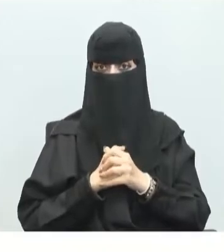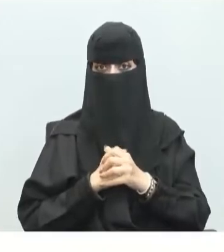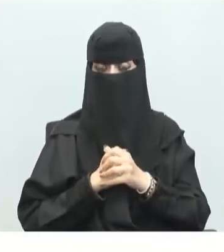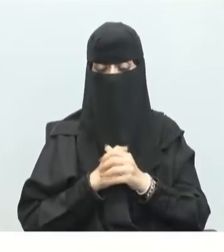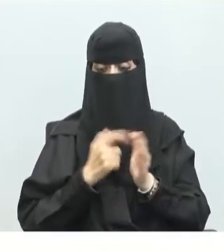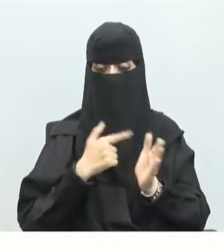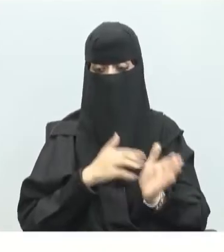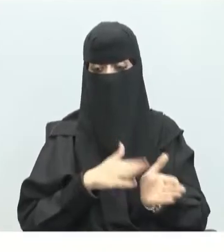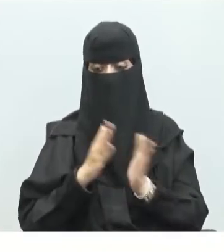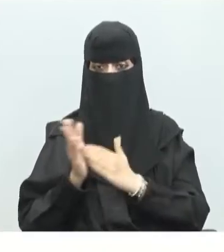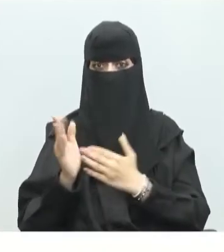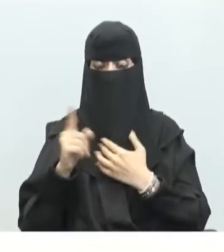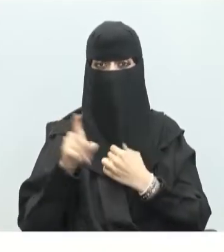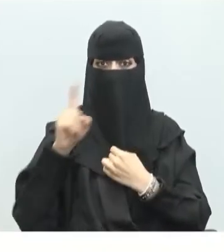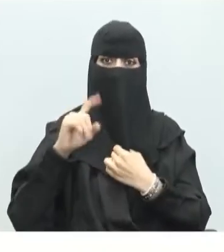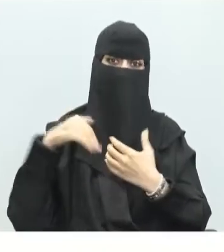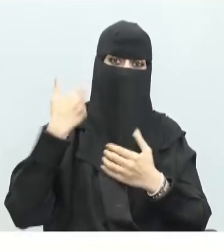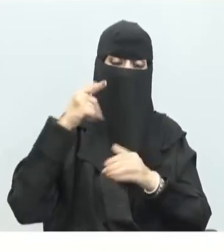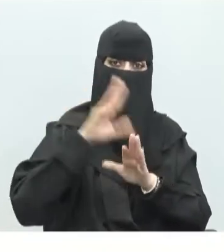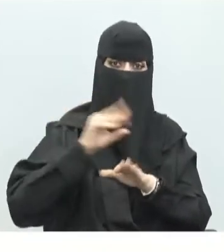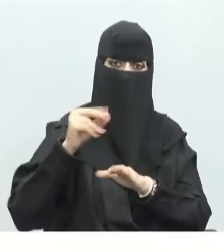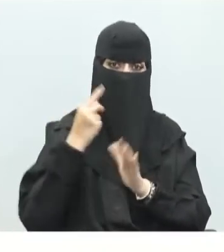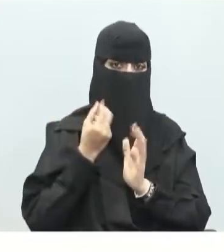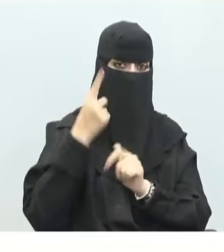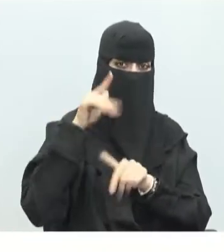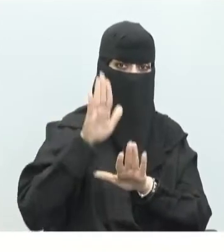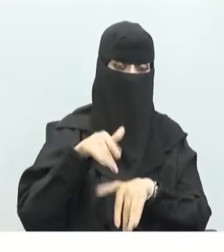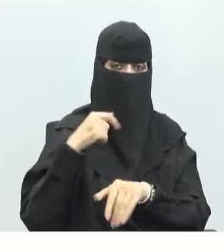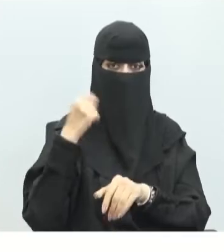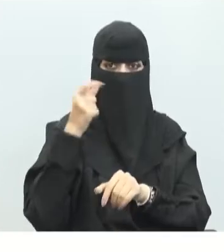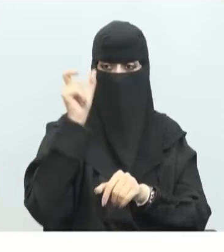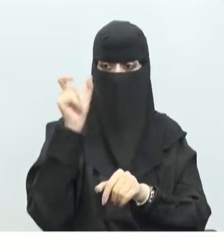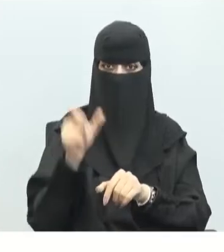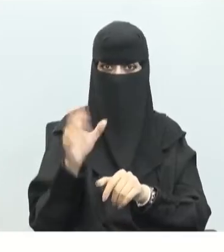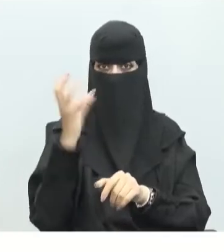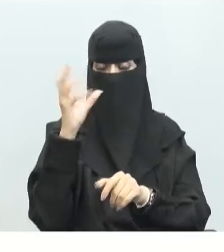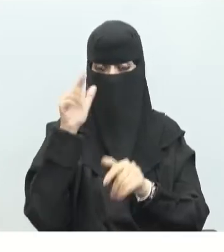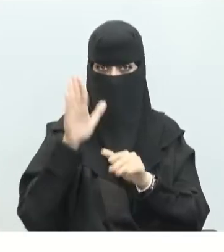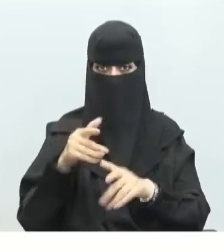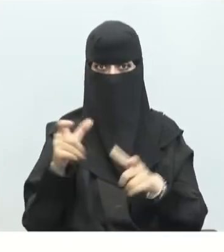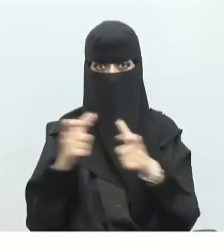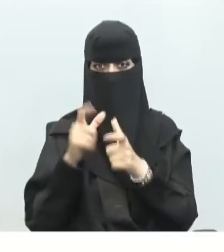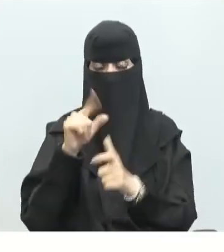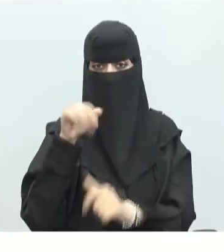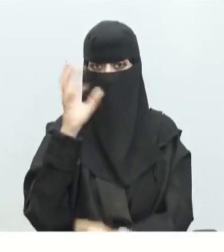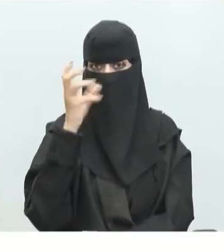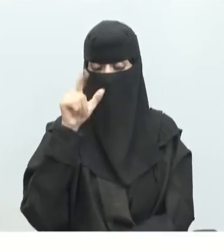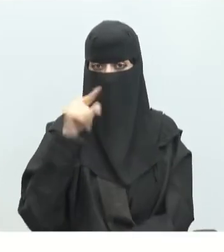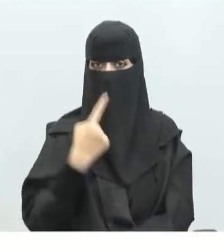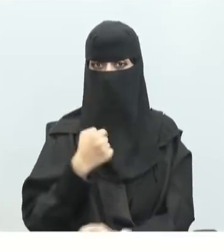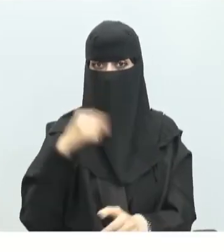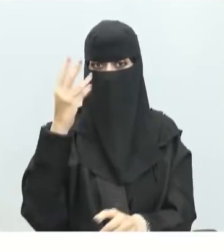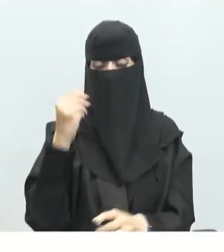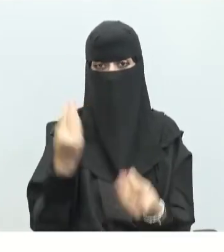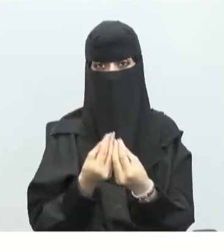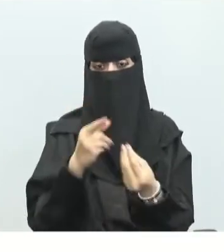ننتقل الى السؤال الاخر ايضا بنفس الفكره يعد الطالب الكرات لدي مجموعه من الكرات اريد ان نعدها